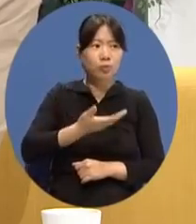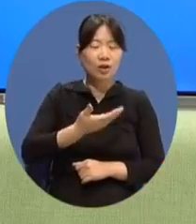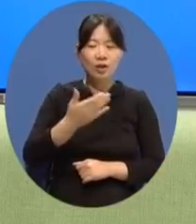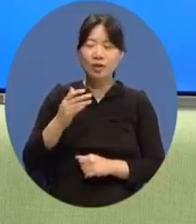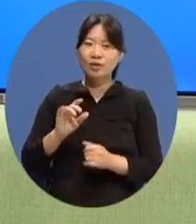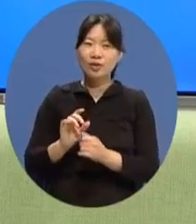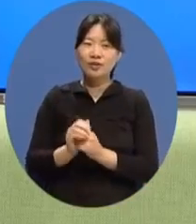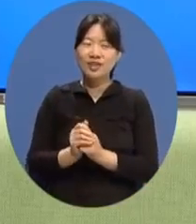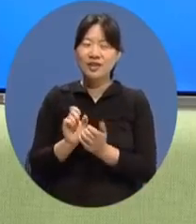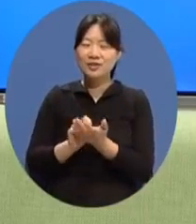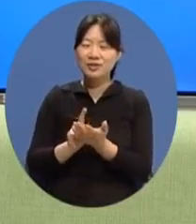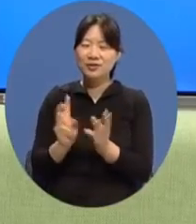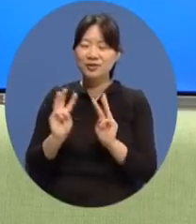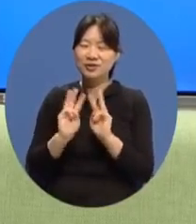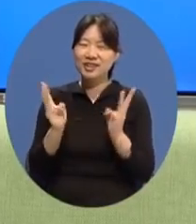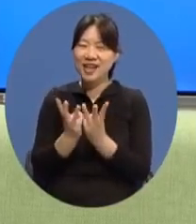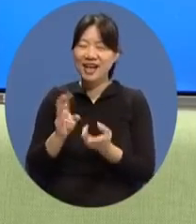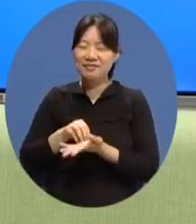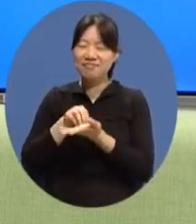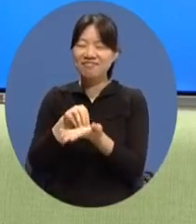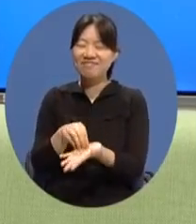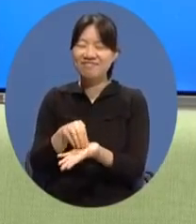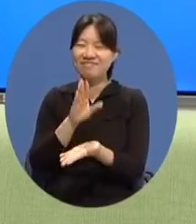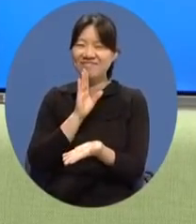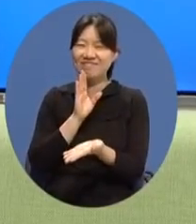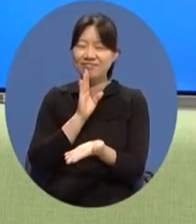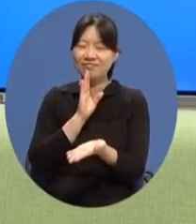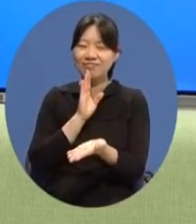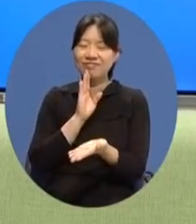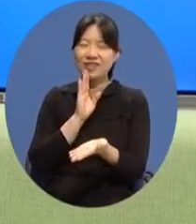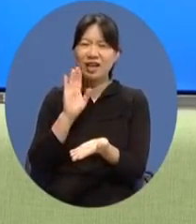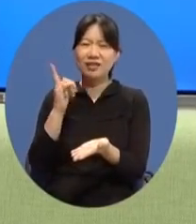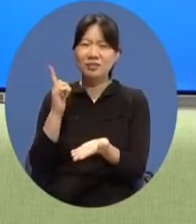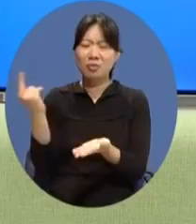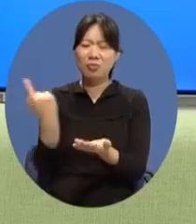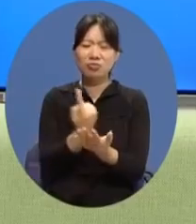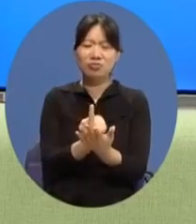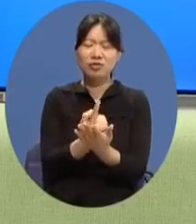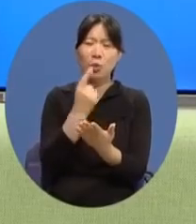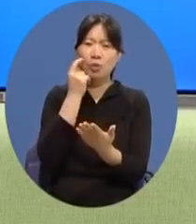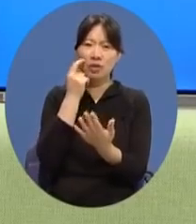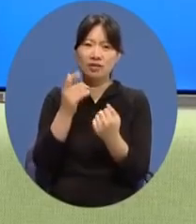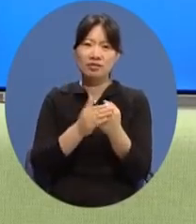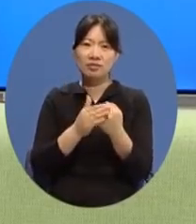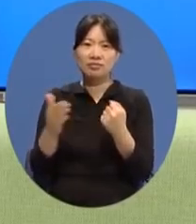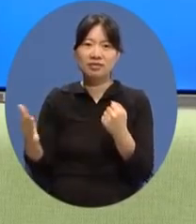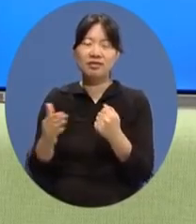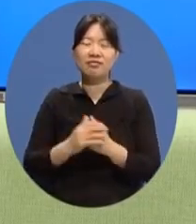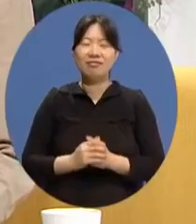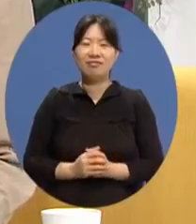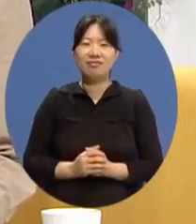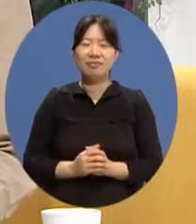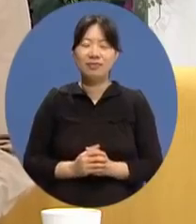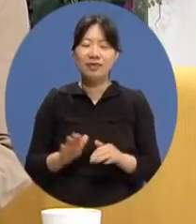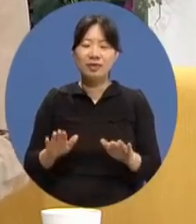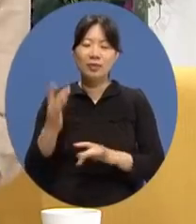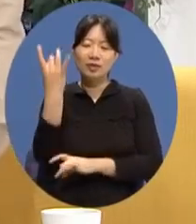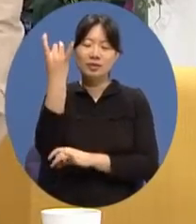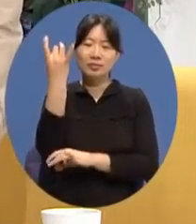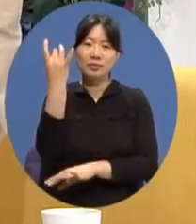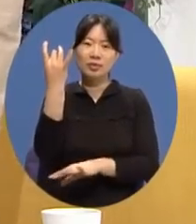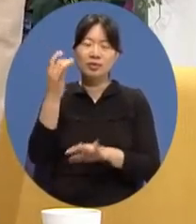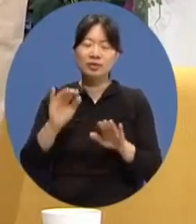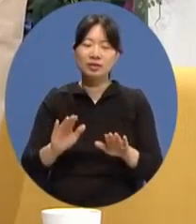축구 클럽 갈 시키는 거예요. 네. 안 그럼 끼질 못해요. 요즘에. 그러니까요. 네. 그래요. 네.